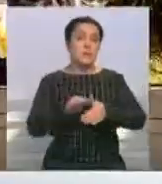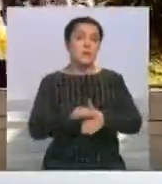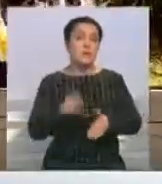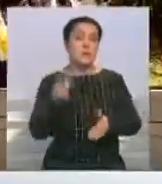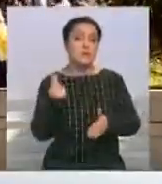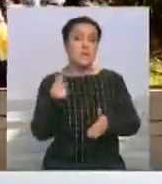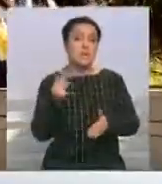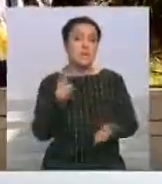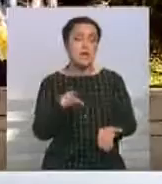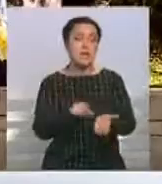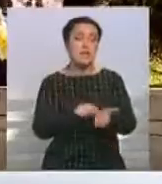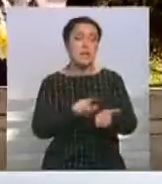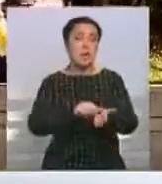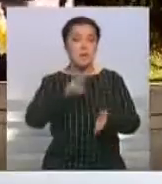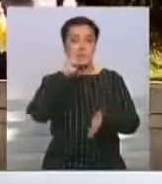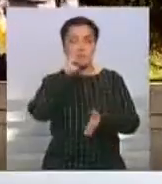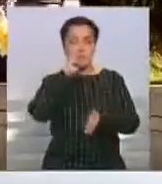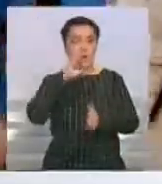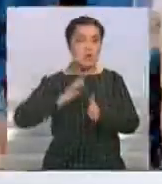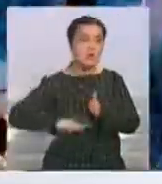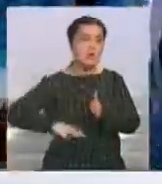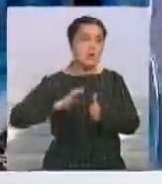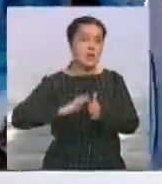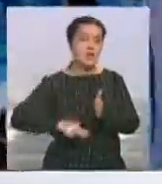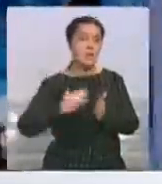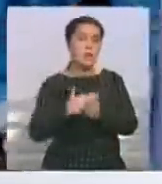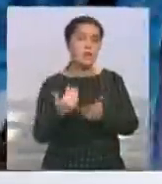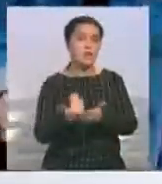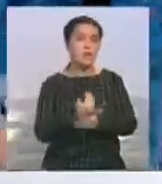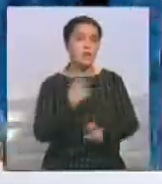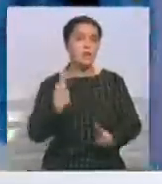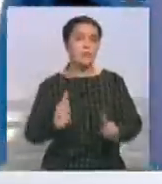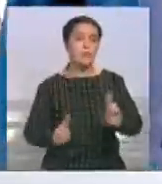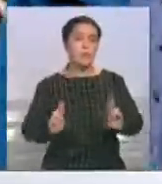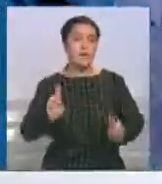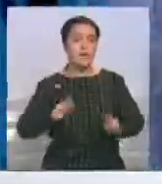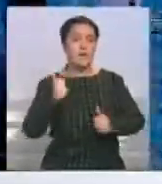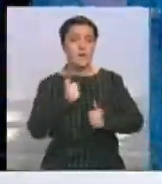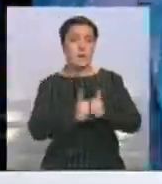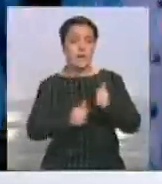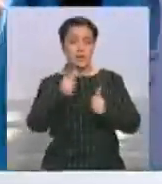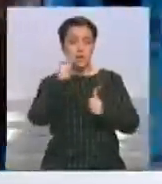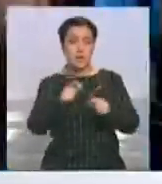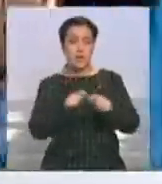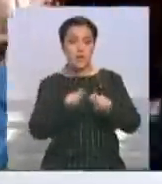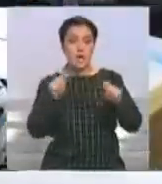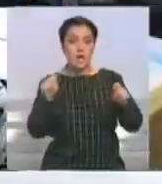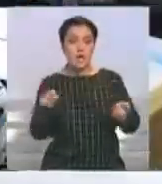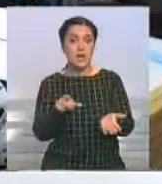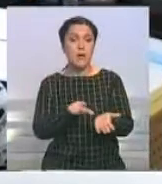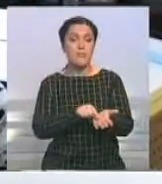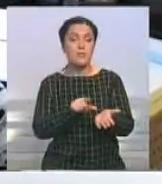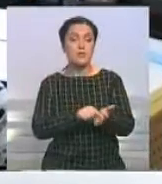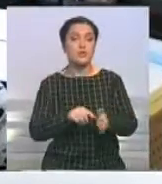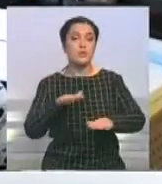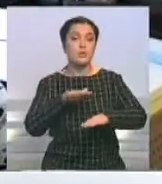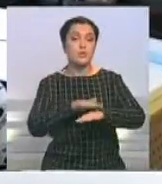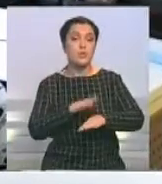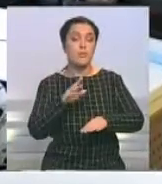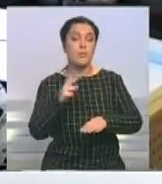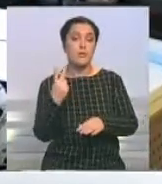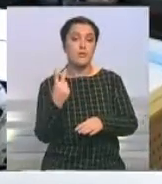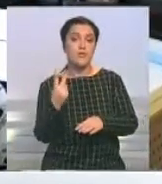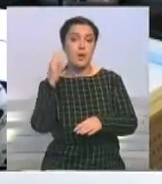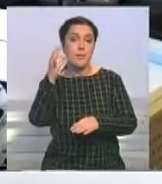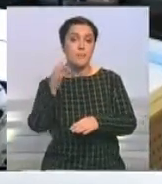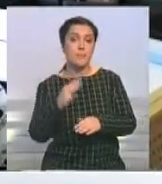на пенсию с заработной платы. Согласно новым правилам, для каждого жителя будет открыт пенсионный счет, на который по 2%